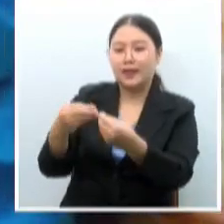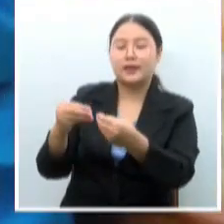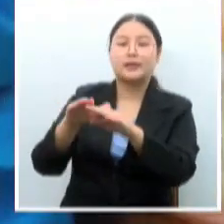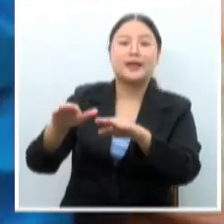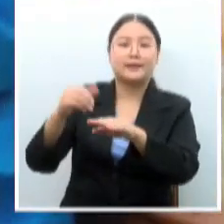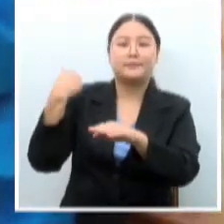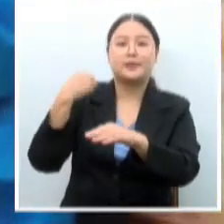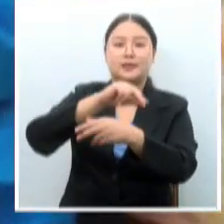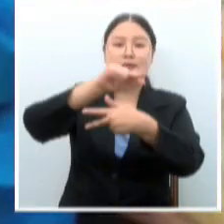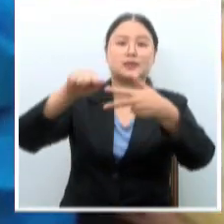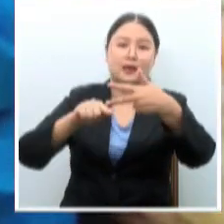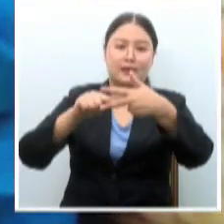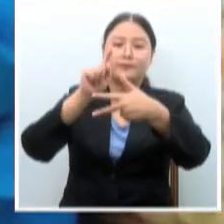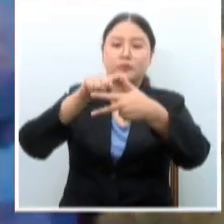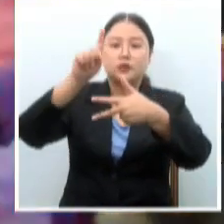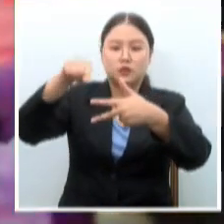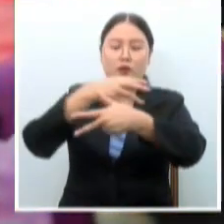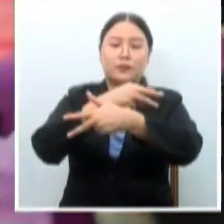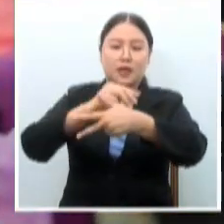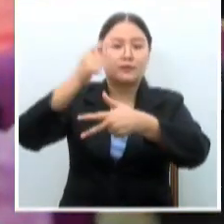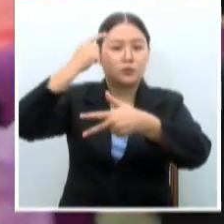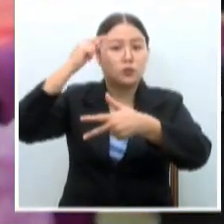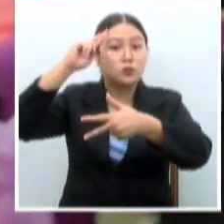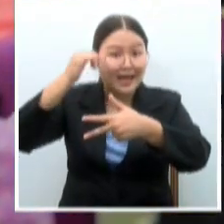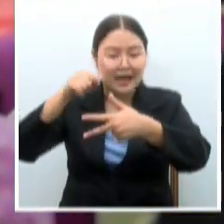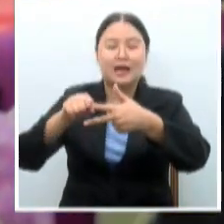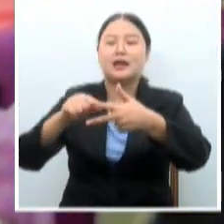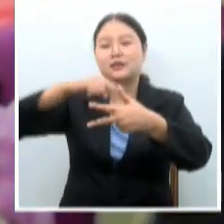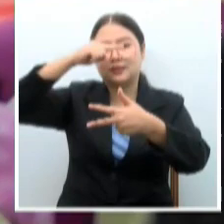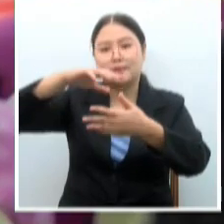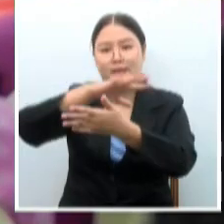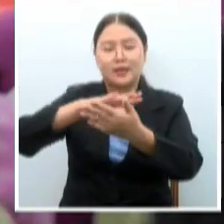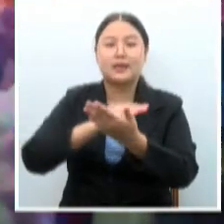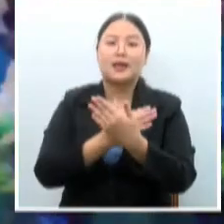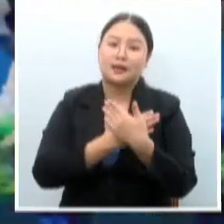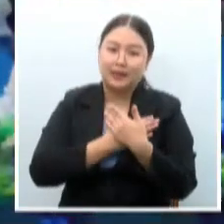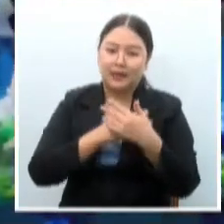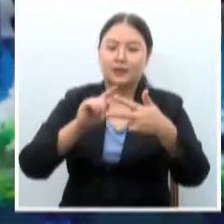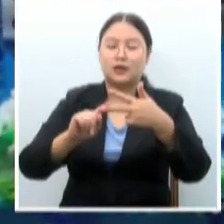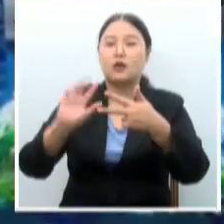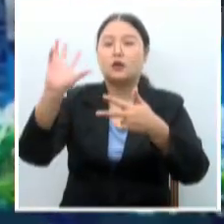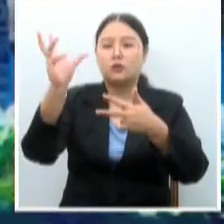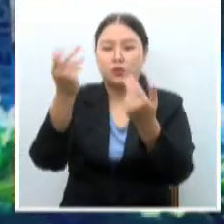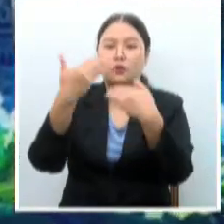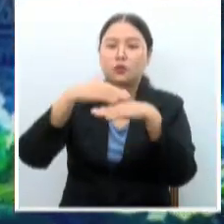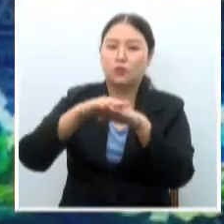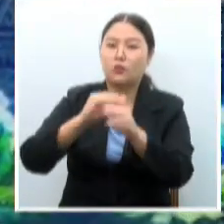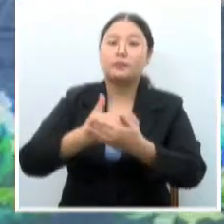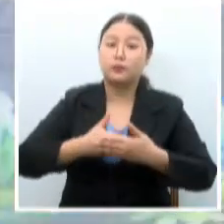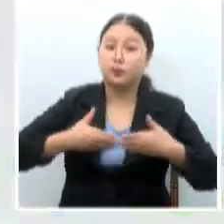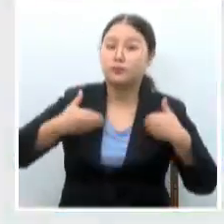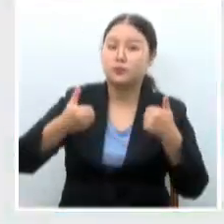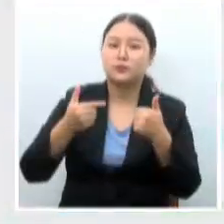คือต้องรู้จักมหาสารคามให้ลึกรักประเทศไทยและสามารถอยู่ได้ในโลกได้อย่างมีความสุ